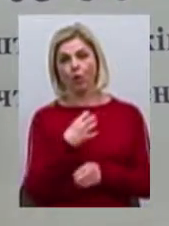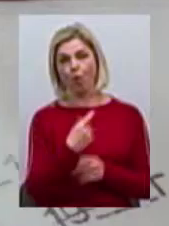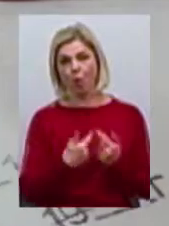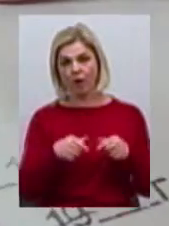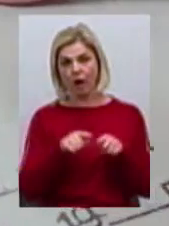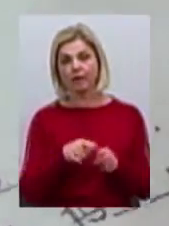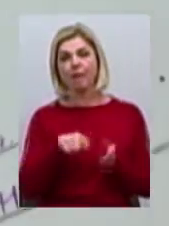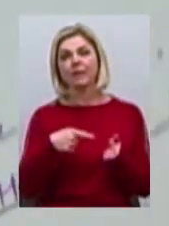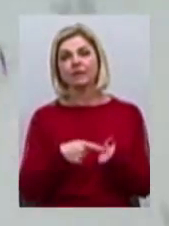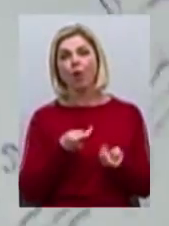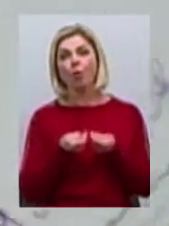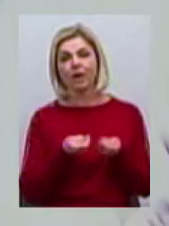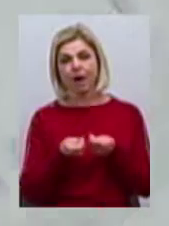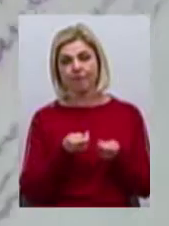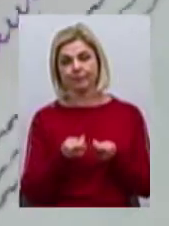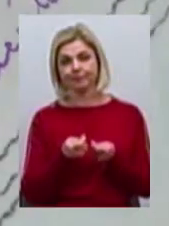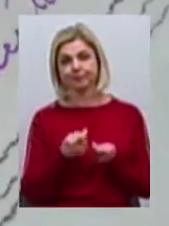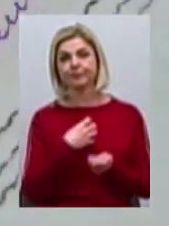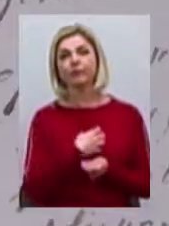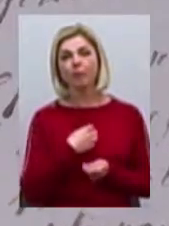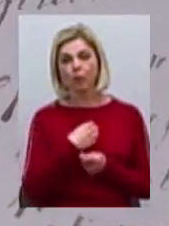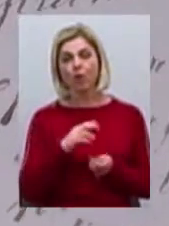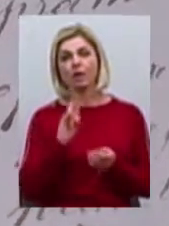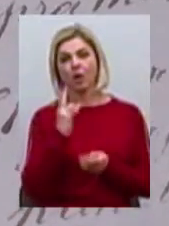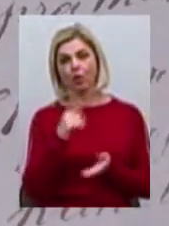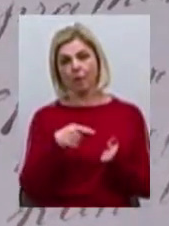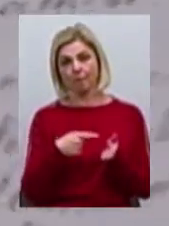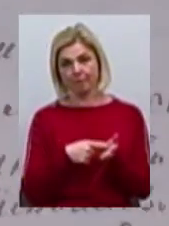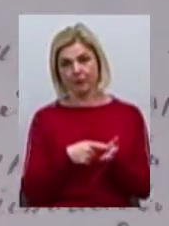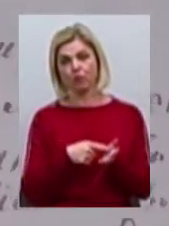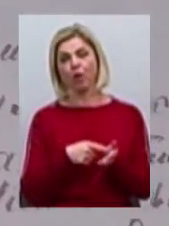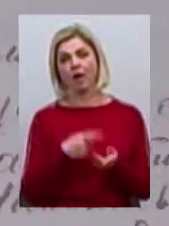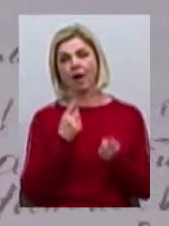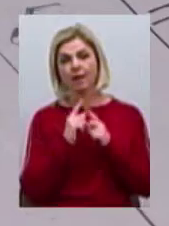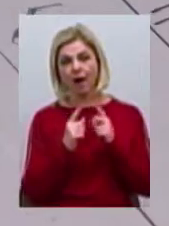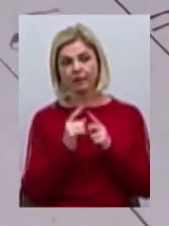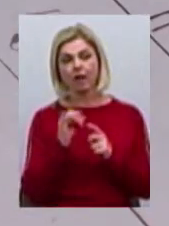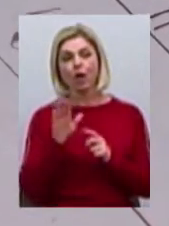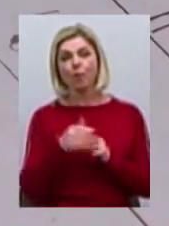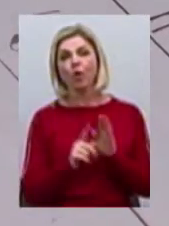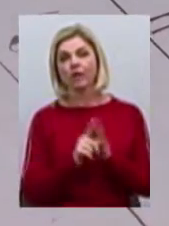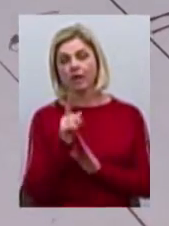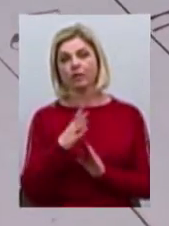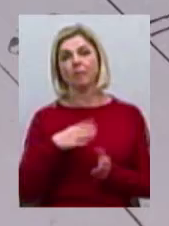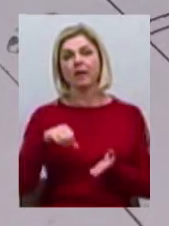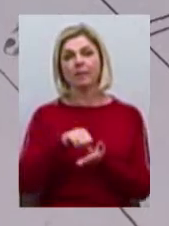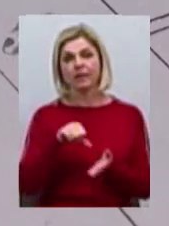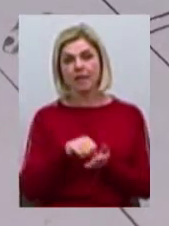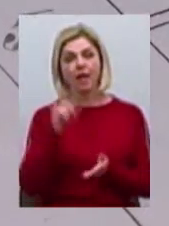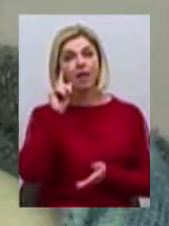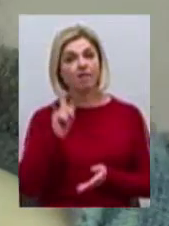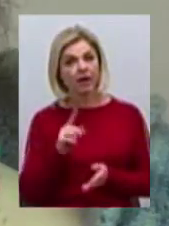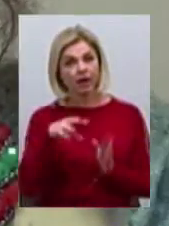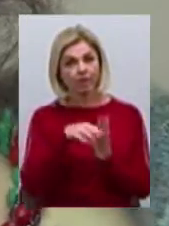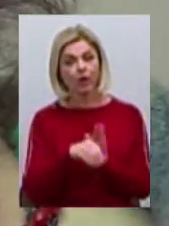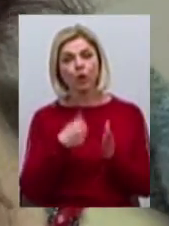управа, аналог виконкому Миколаївської міської ради. Після цих змін почали голосувати і представники національних меншин – євреї. Так було